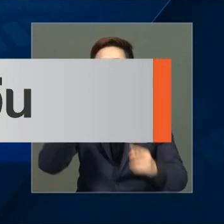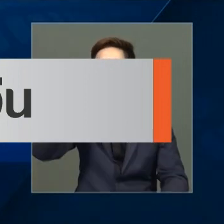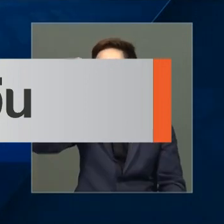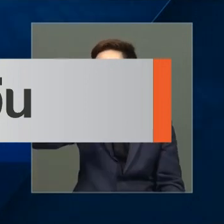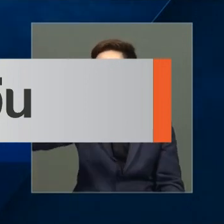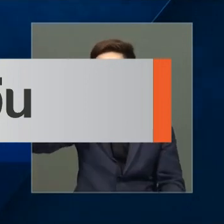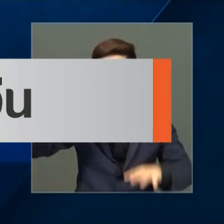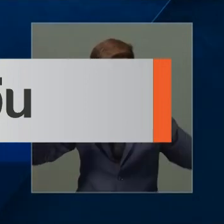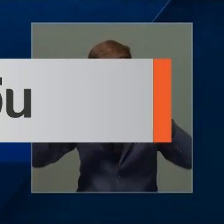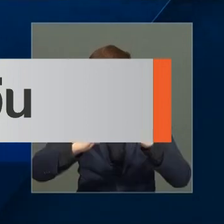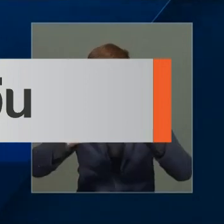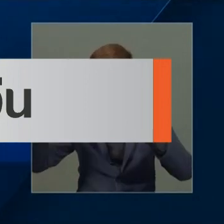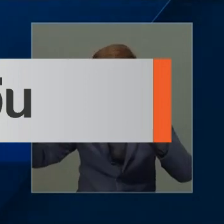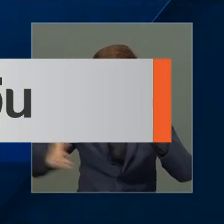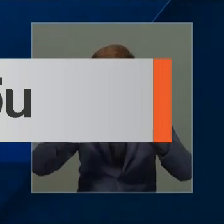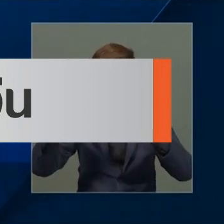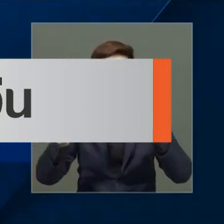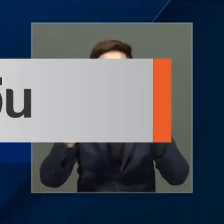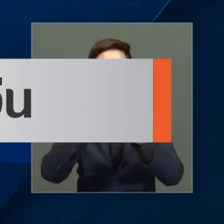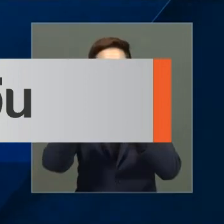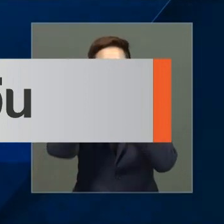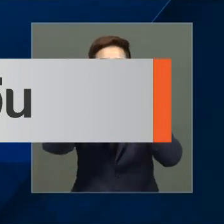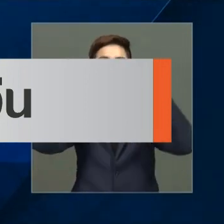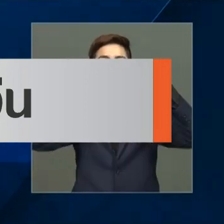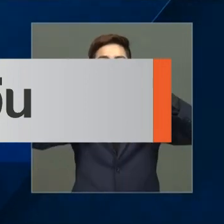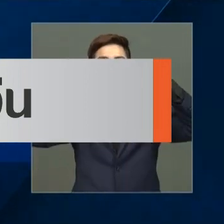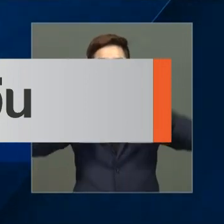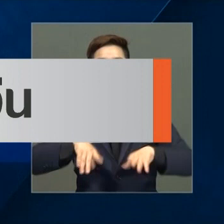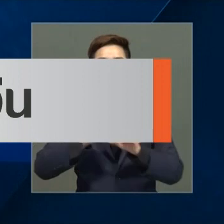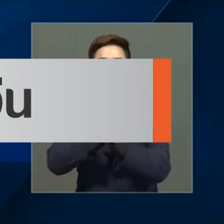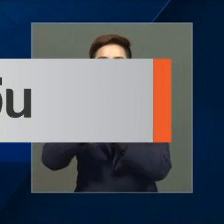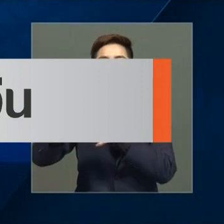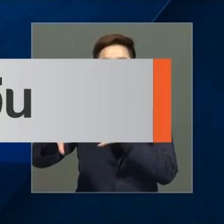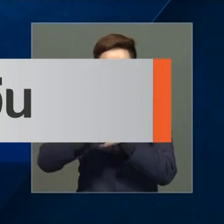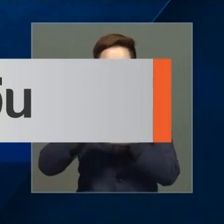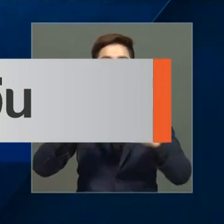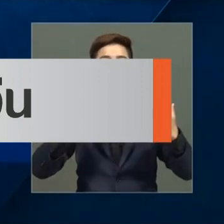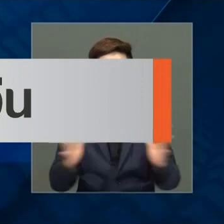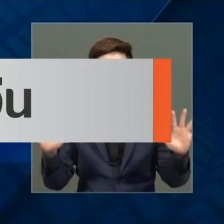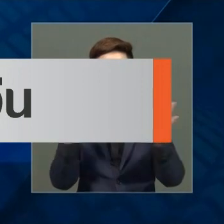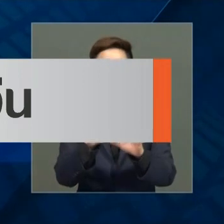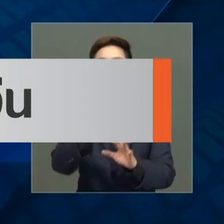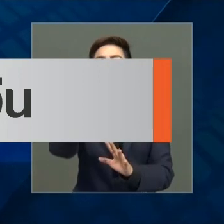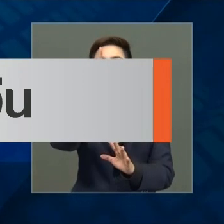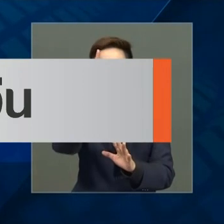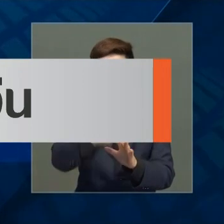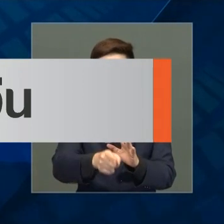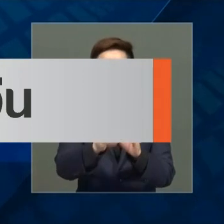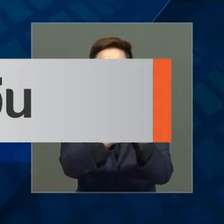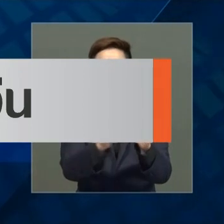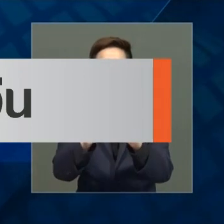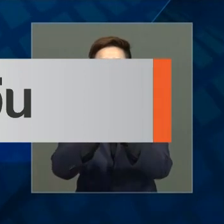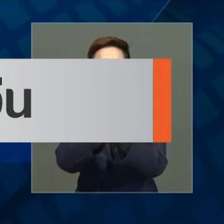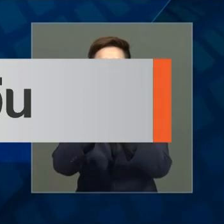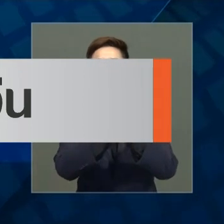านอาหารและศาลเจ้าสบค.จึงยกระดับมาตรการต่างๆเพื่อควบคุมการแพร่ระบาดโดยเฉพาะการจัดกิจกรรมช่วงตรุ